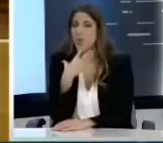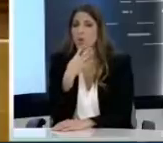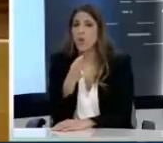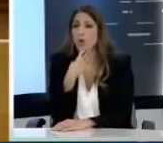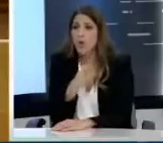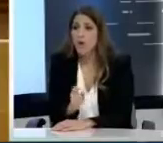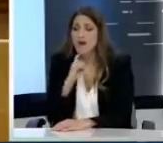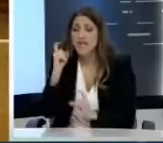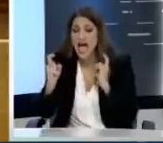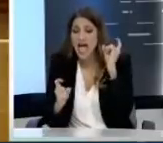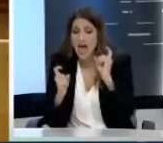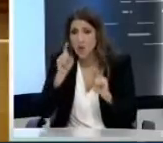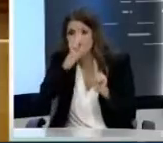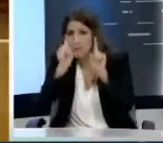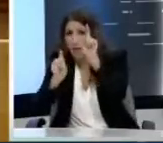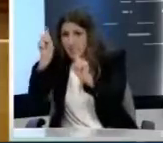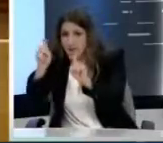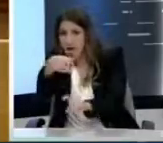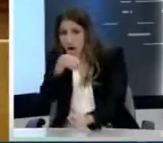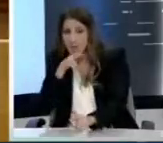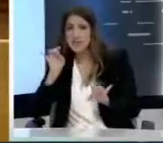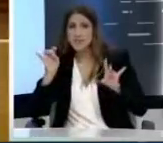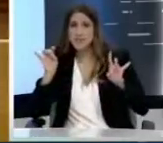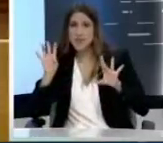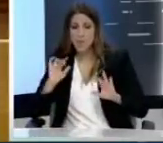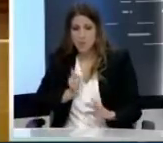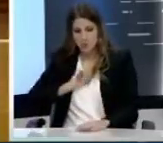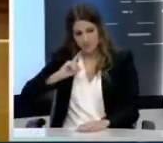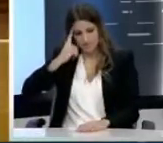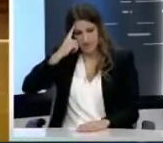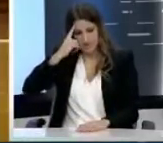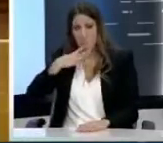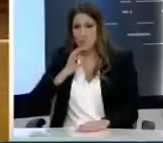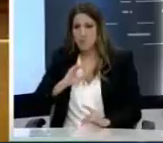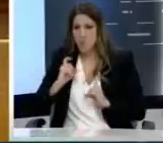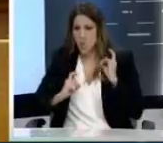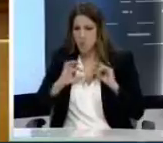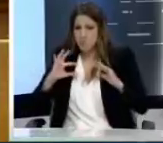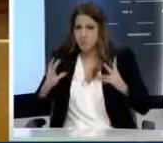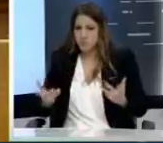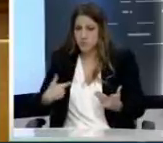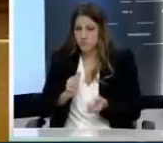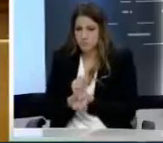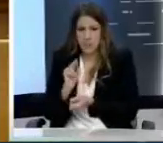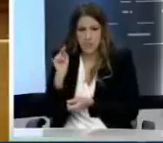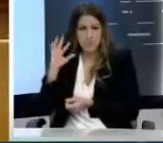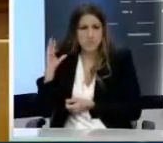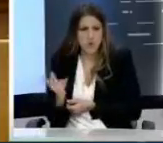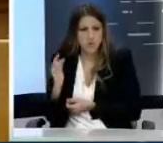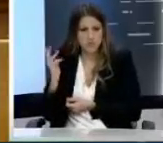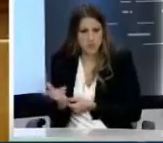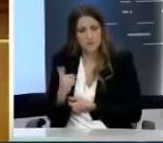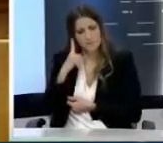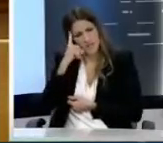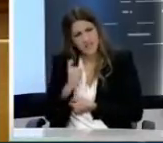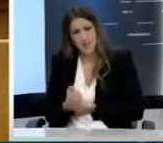χειρότερο αποτέλεσμα το 1949. Και πρέπει εμείς να τις επενοήσουμε πώς μπορούμε να υποσχεθούμε, όσο και